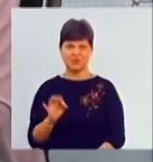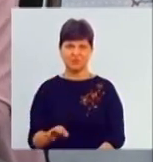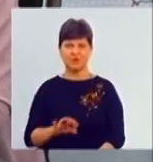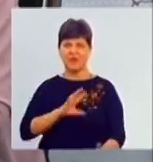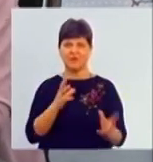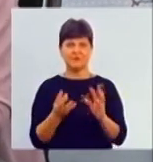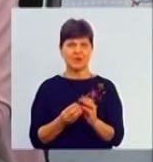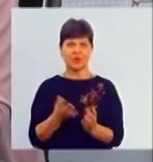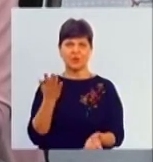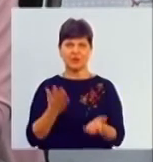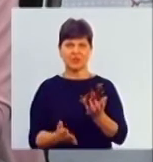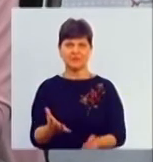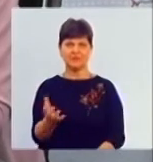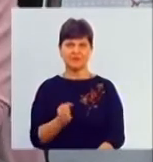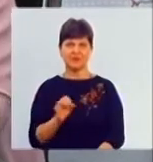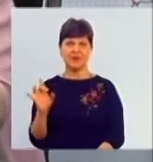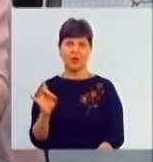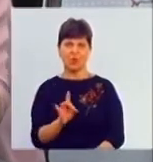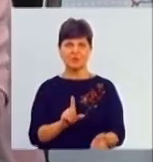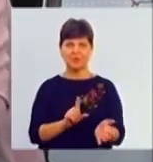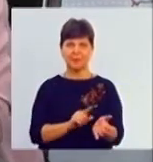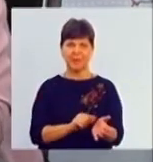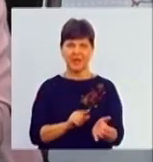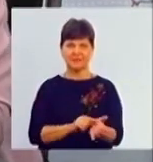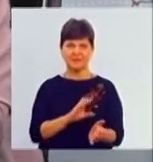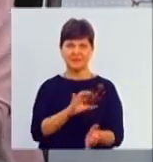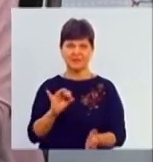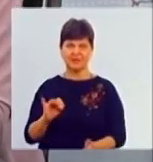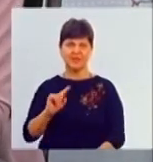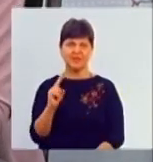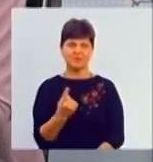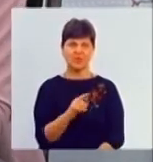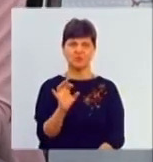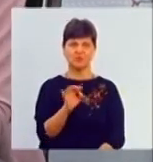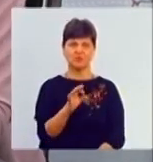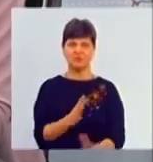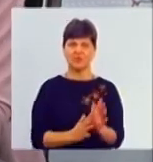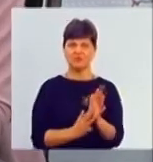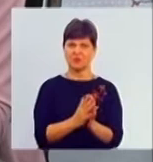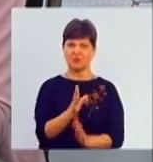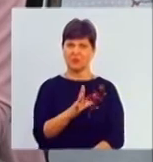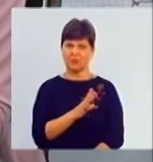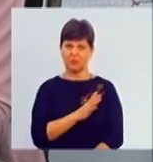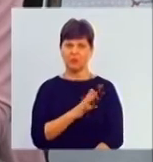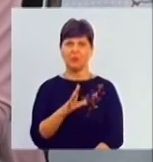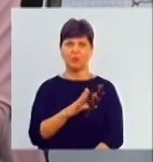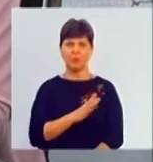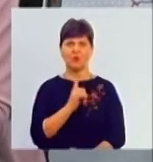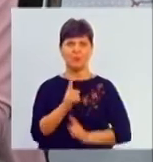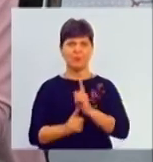взяти розмір пенсії, а ми знаємо, що із 1 жовтня вона зростала, і у нас був перерахунок